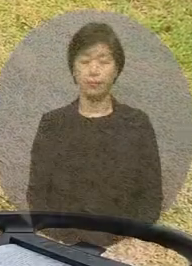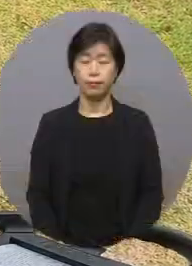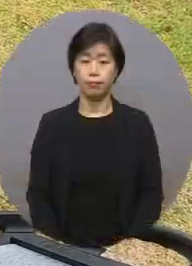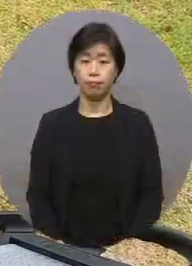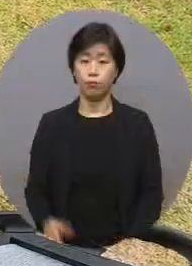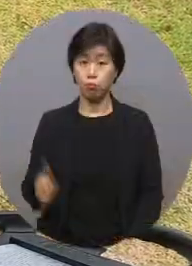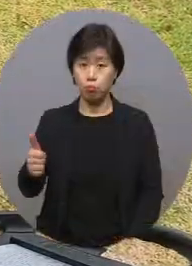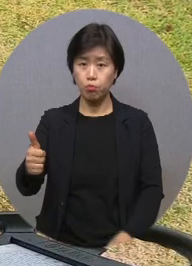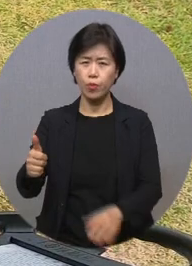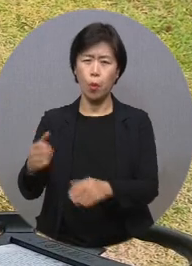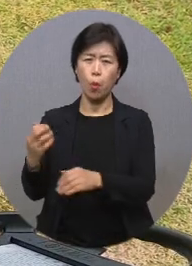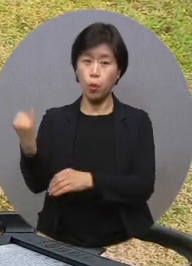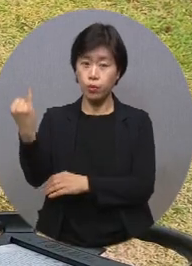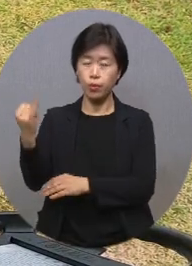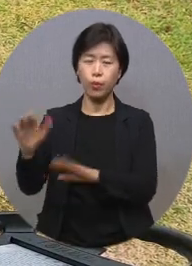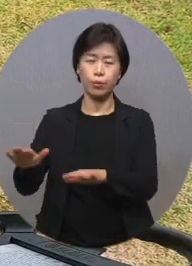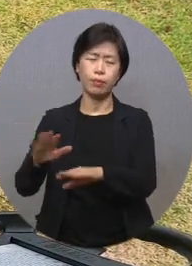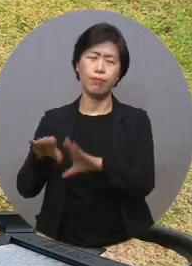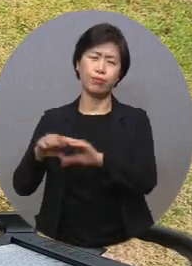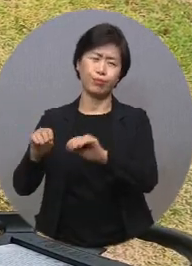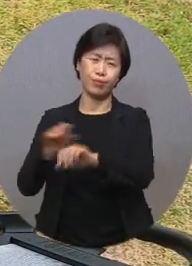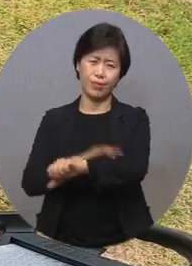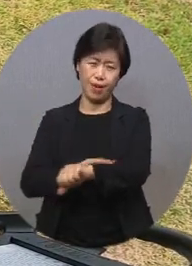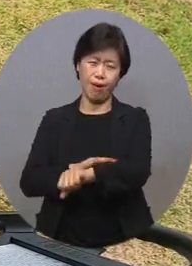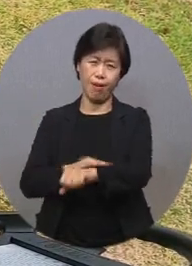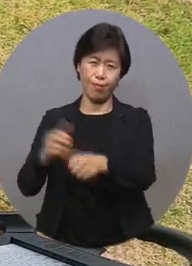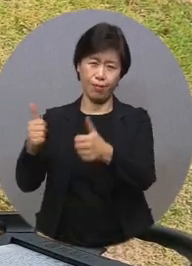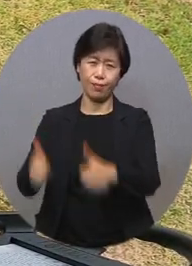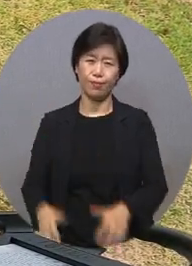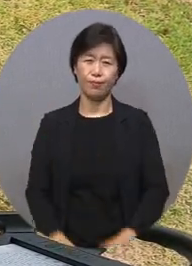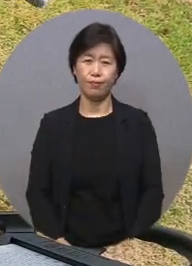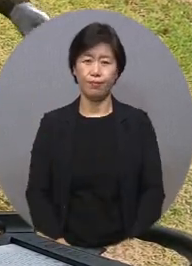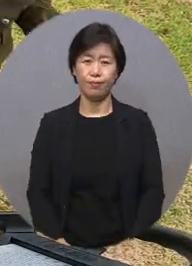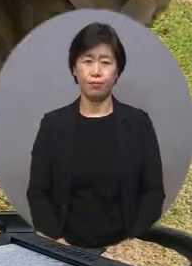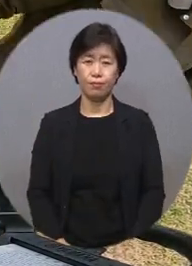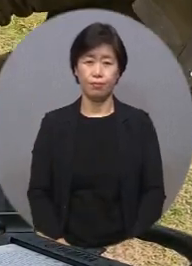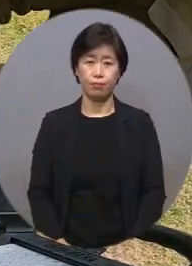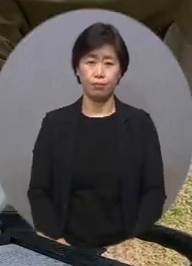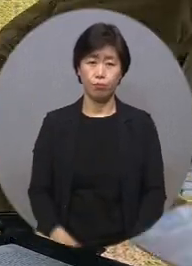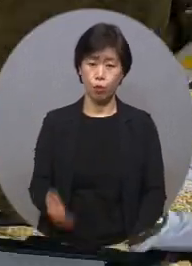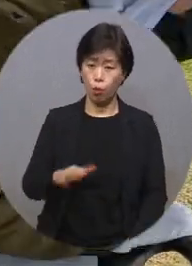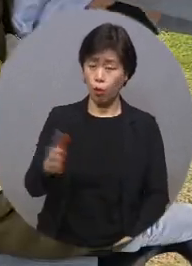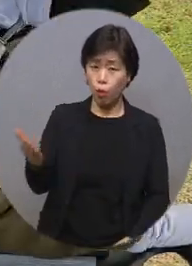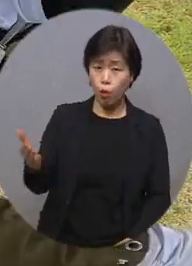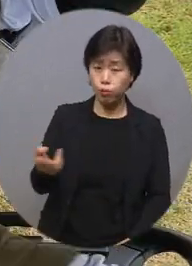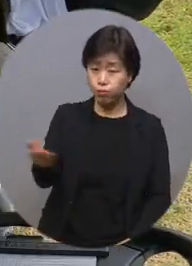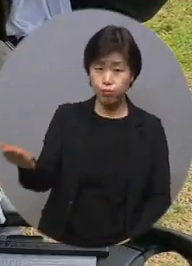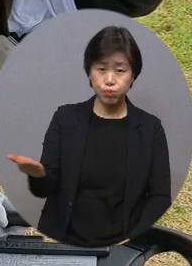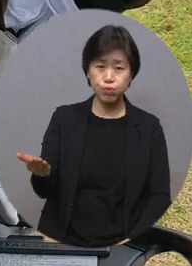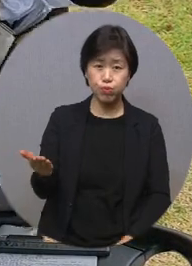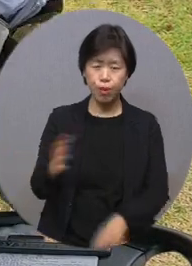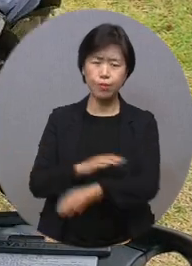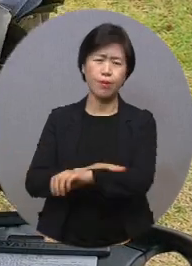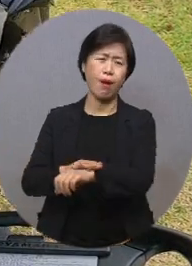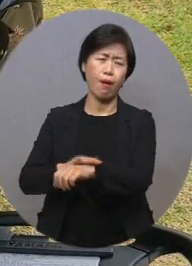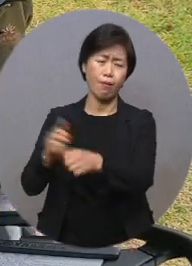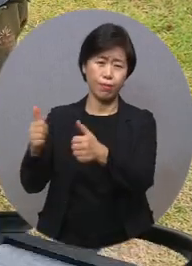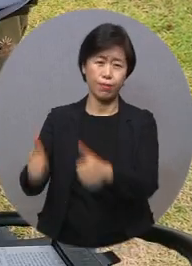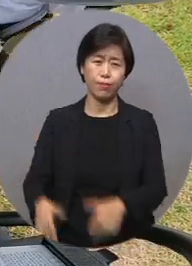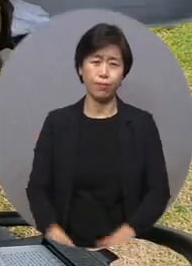진짜 최고. 와, 나이스 퍼. 오. 역시. 아, 근데 진짜 치네. 뭐지? 정체가